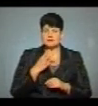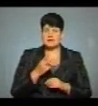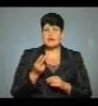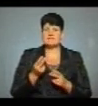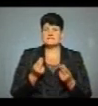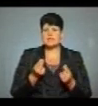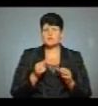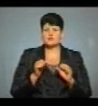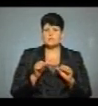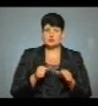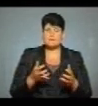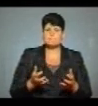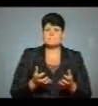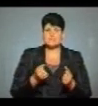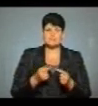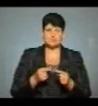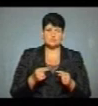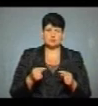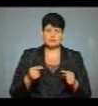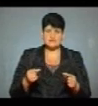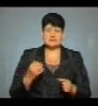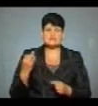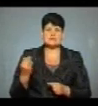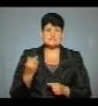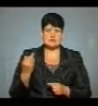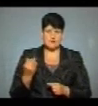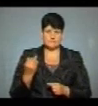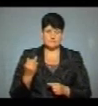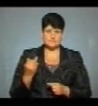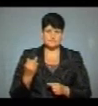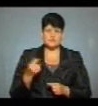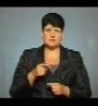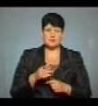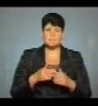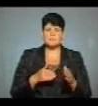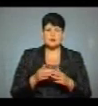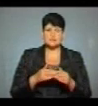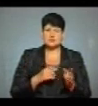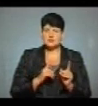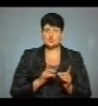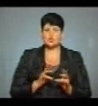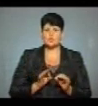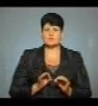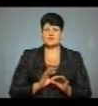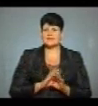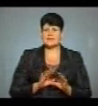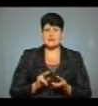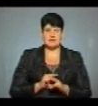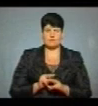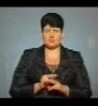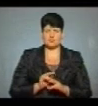фінансові можливості, підтримку різноманітну та зацікавленість, вони практично не